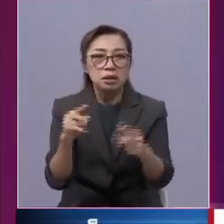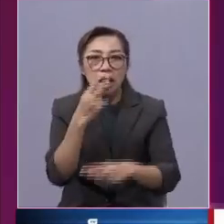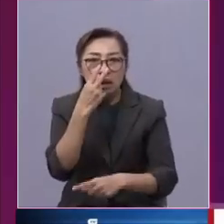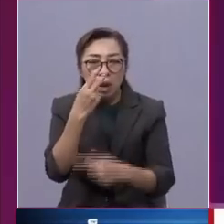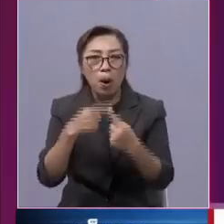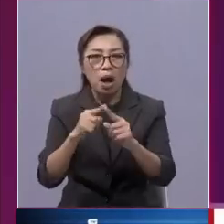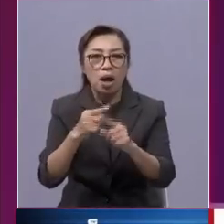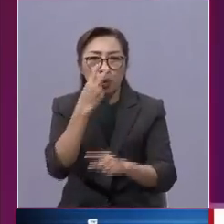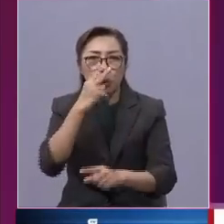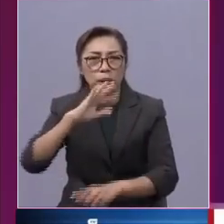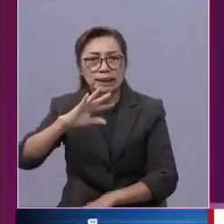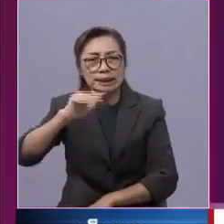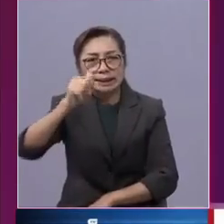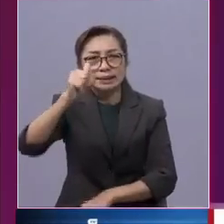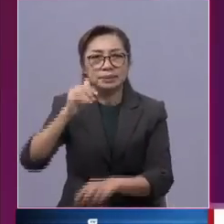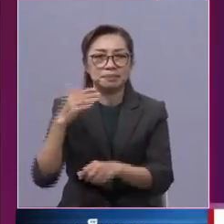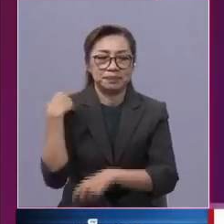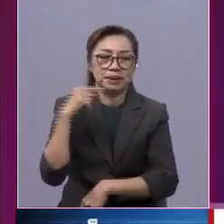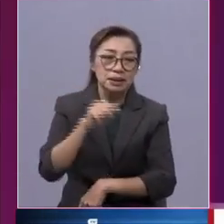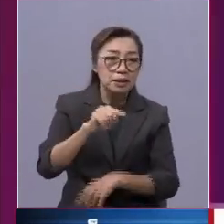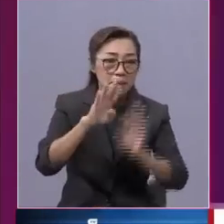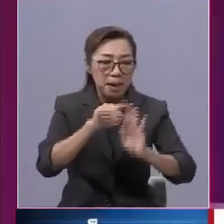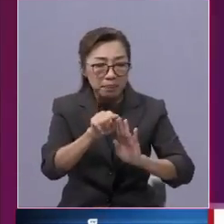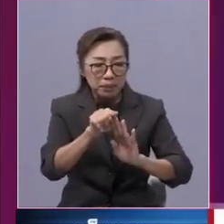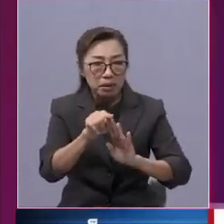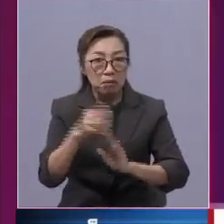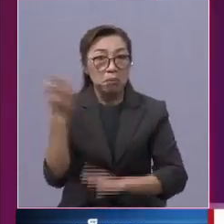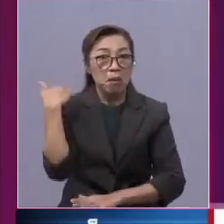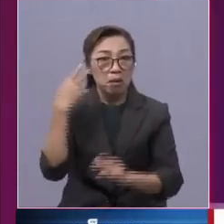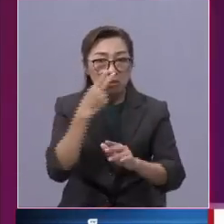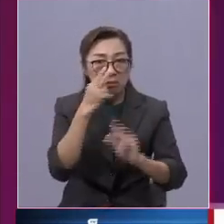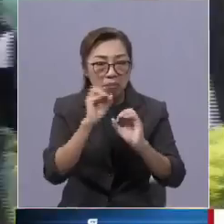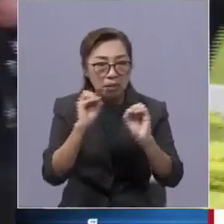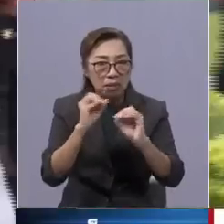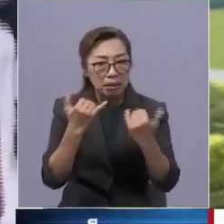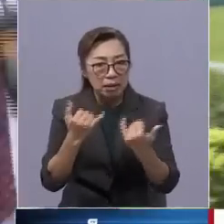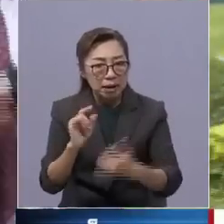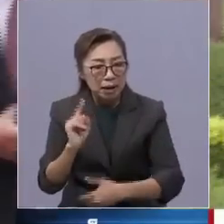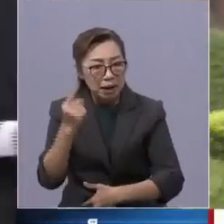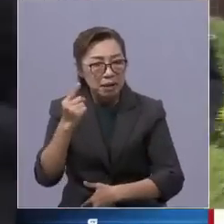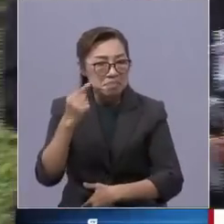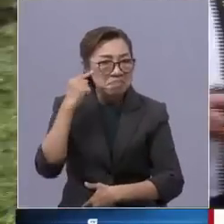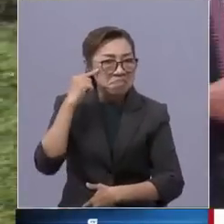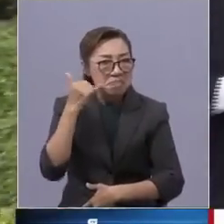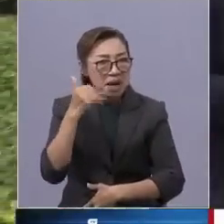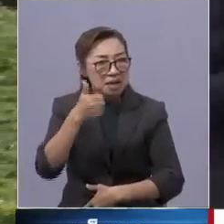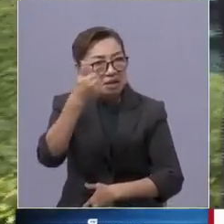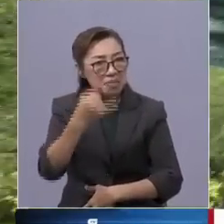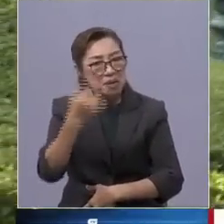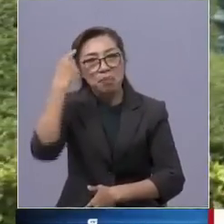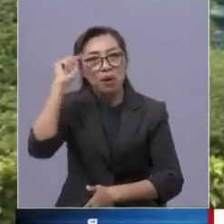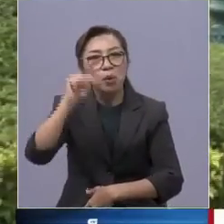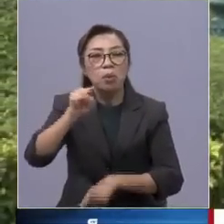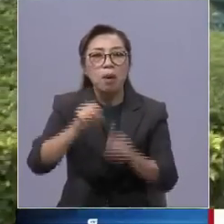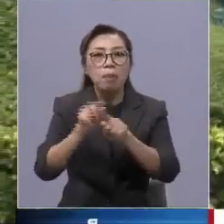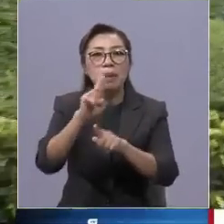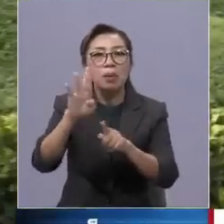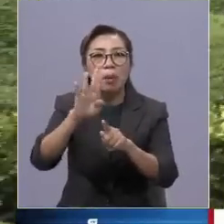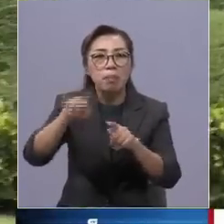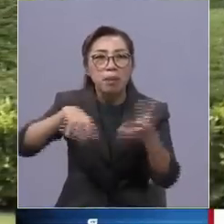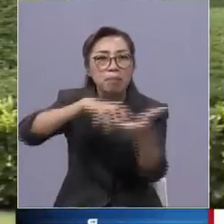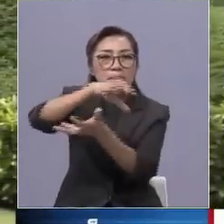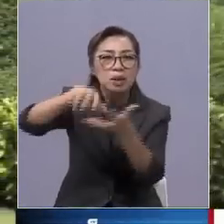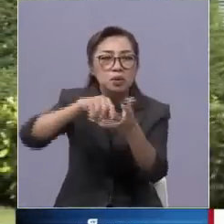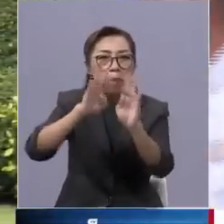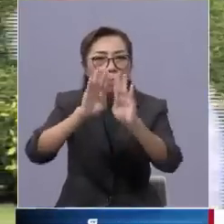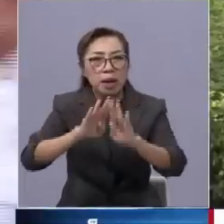ขึ้นกว่ายุคที่ผ่านมาโมเดลนี้เนี่ยไม่ค่อยได้เกิดขึ้นอาจจะเวิร์กหรือไม่เวิร์กก็ได้เป็นระบอบลูกผสมที่เป็นประชาธิ